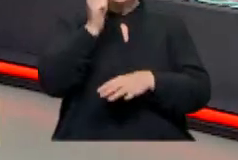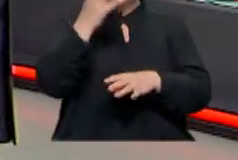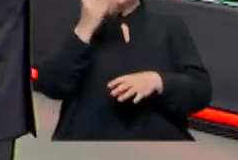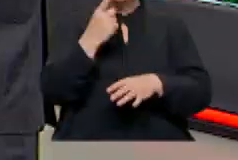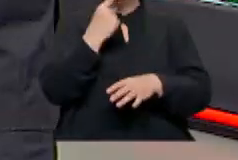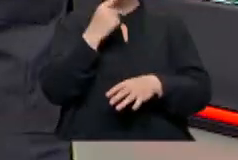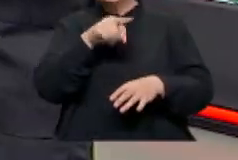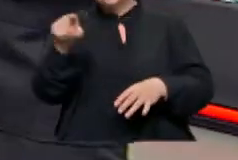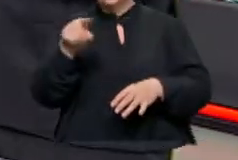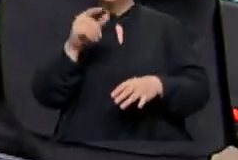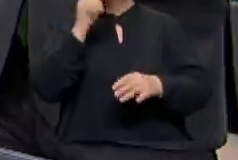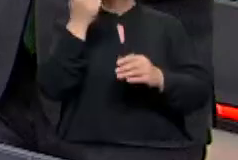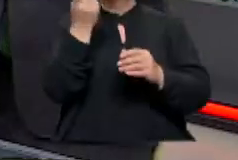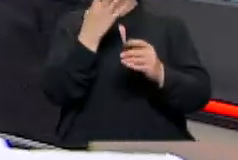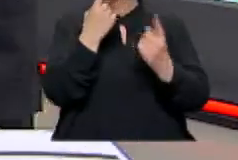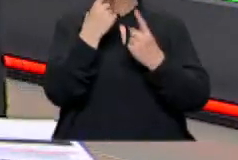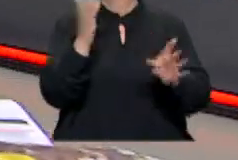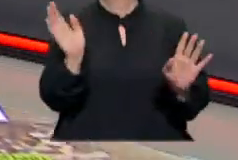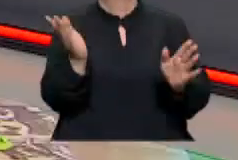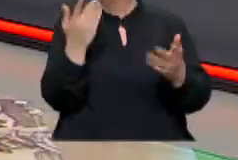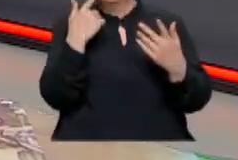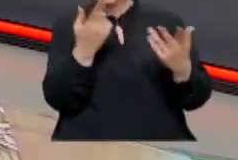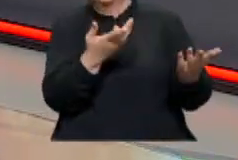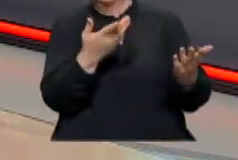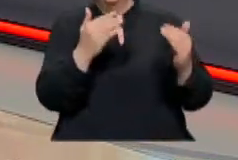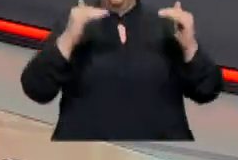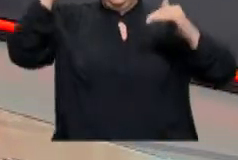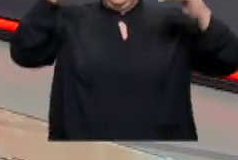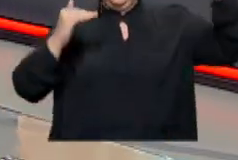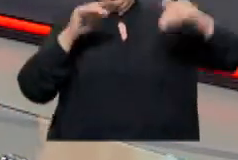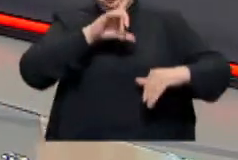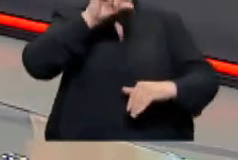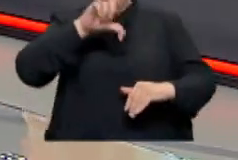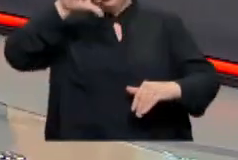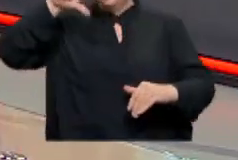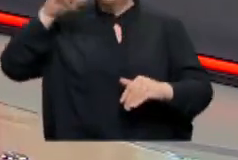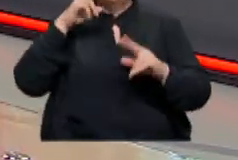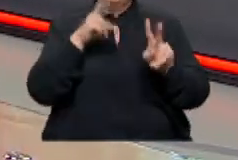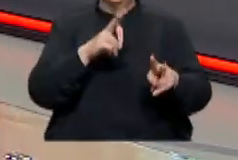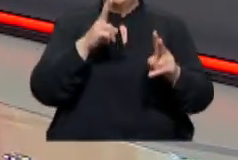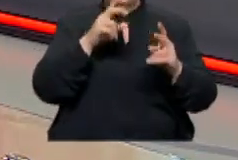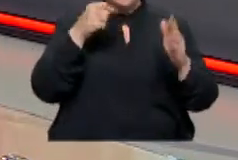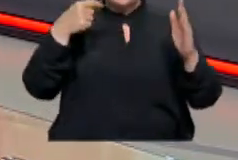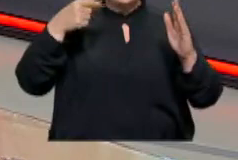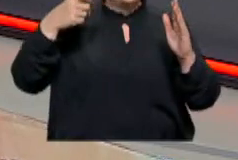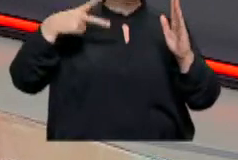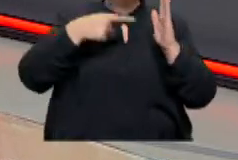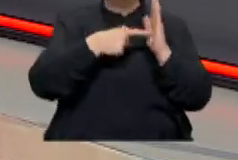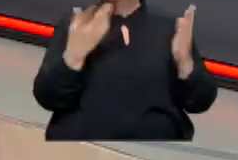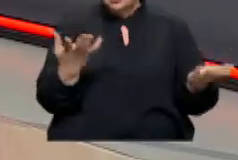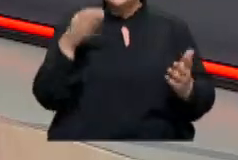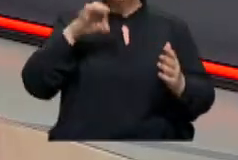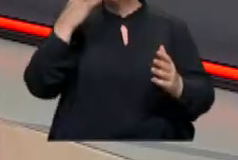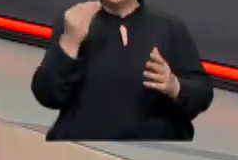şu kırmızılar. Hiç rakamlara girmeyelim yani. Boylarını kıyaslayın. Bakın bakalım hedeflenenle